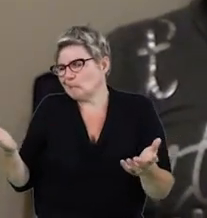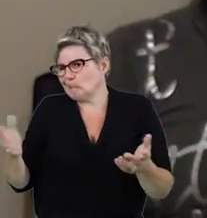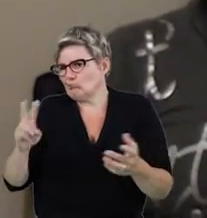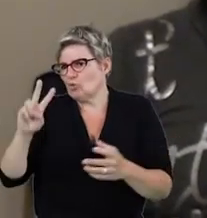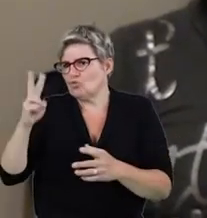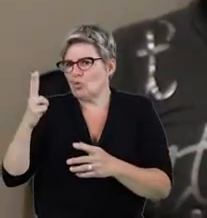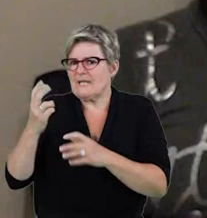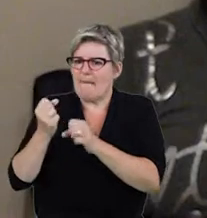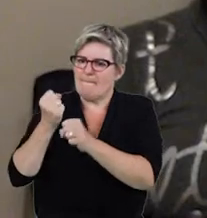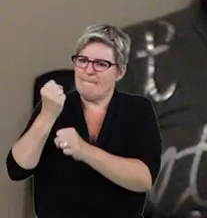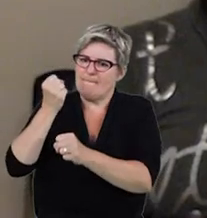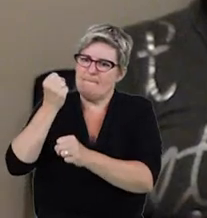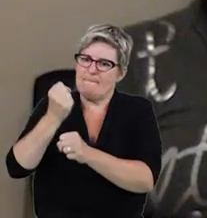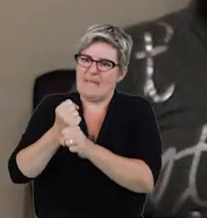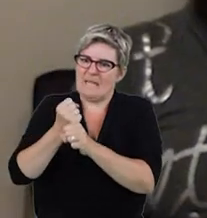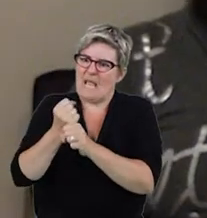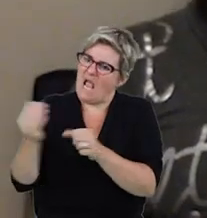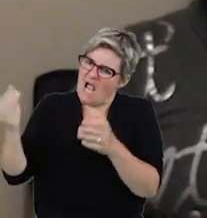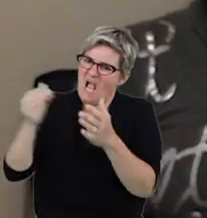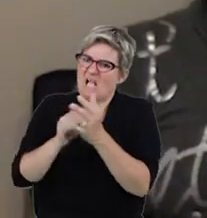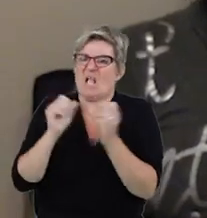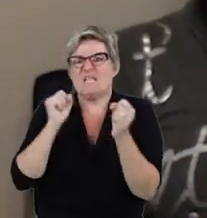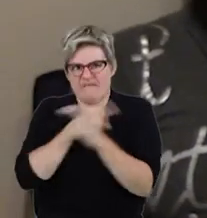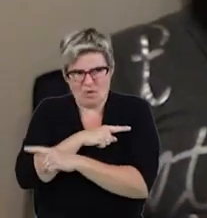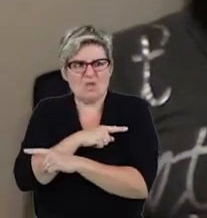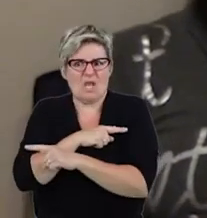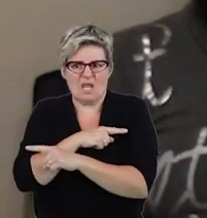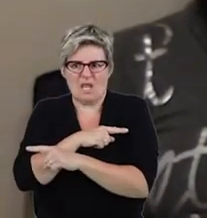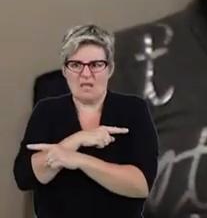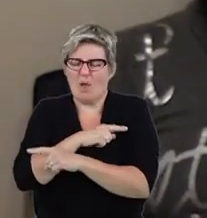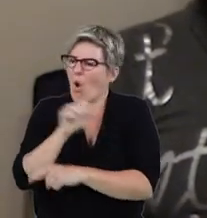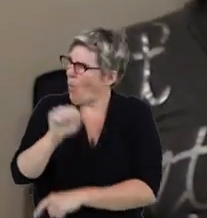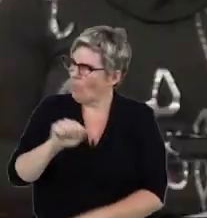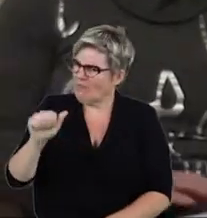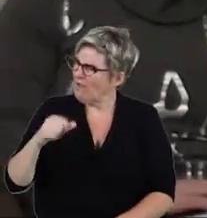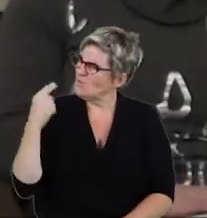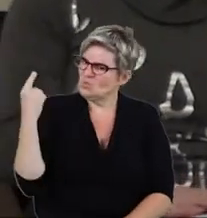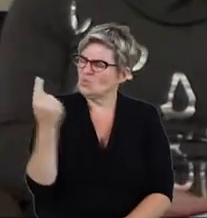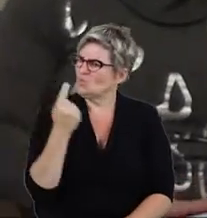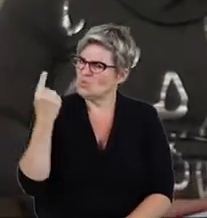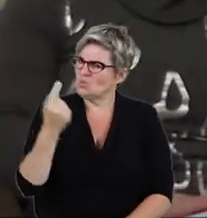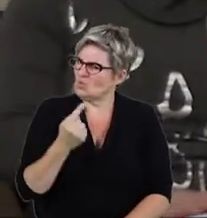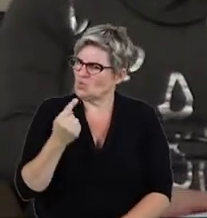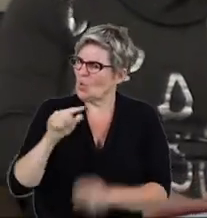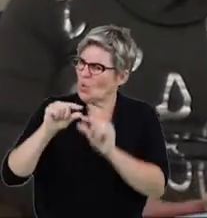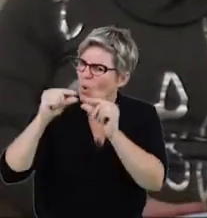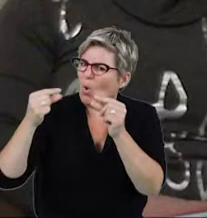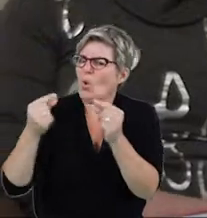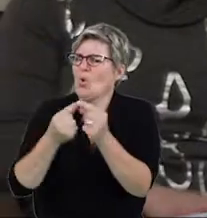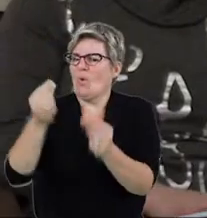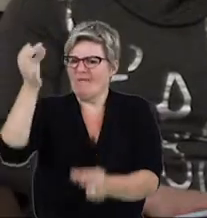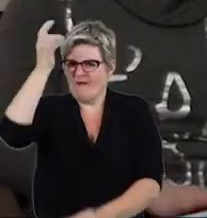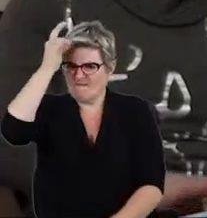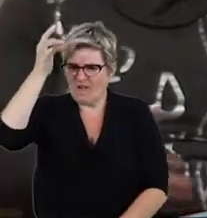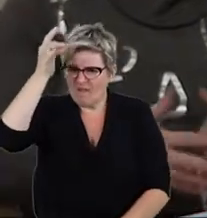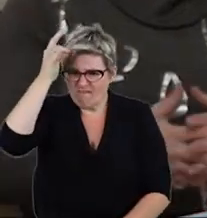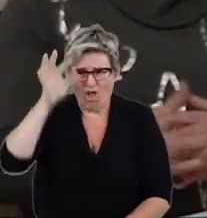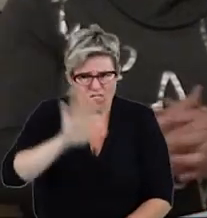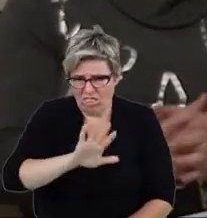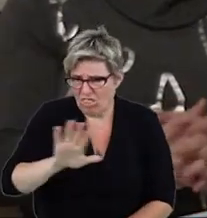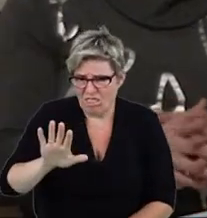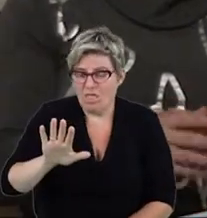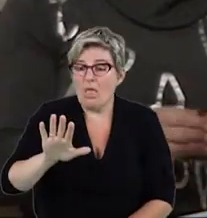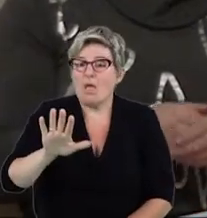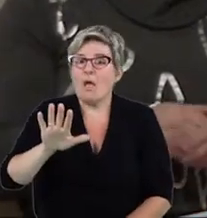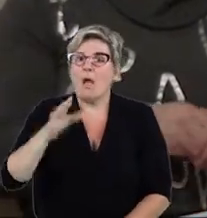Donc, fin de 2e année, comme il voyait qu'elle avait encore des difficultés, bien, Audrey-Anne avait toujours été dans un groupe francophone. On avait